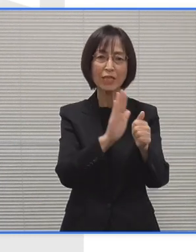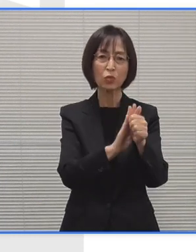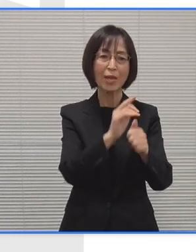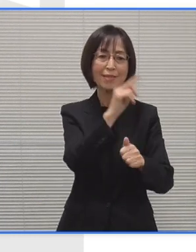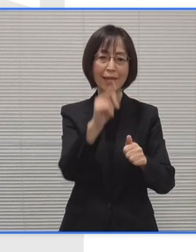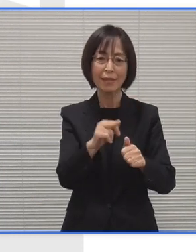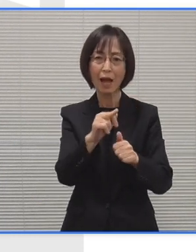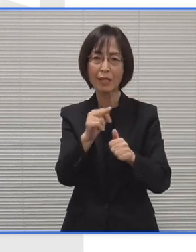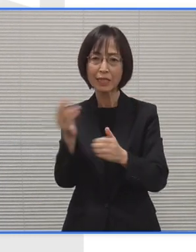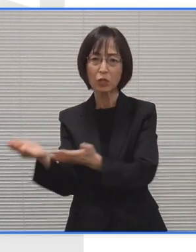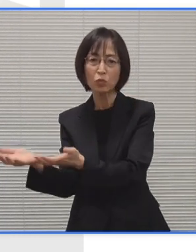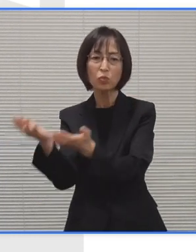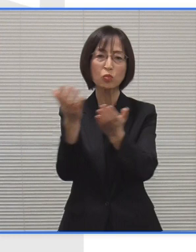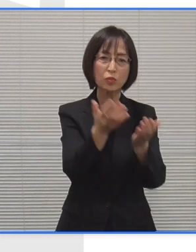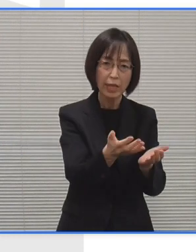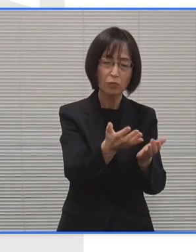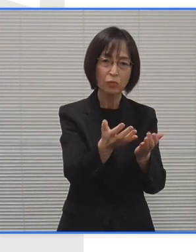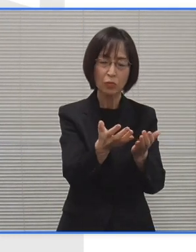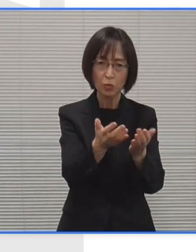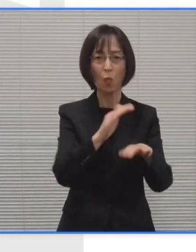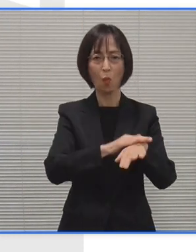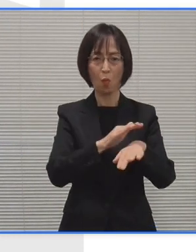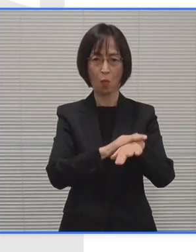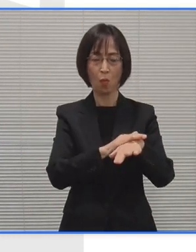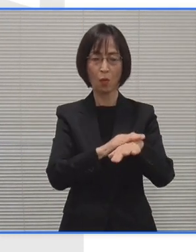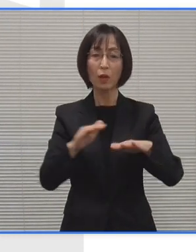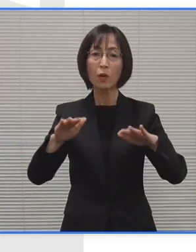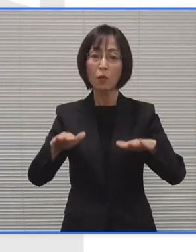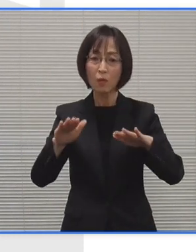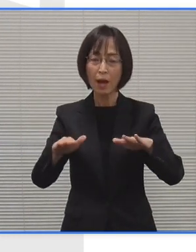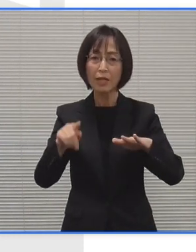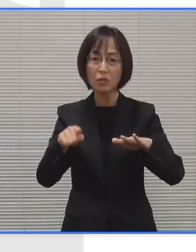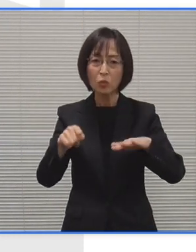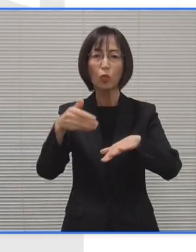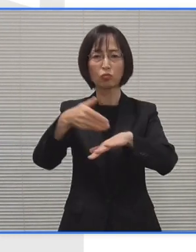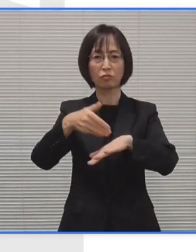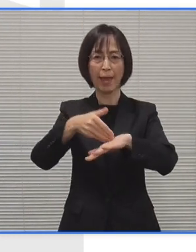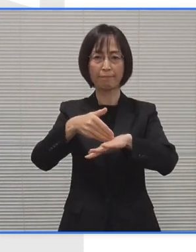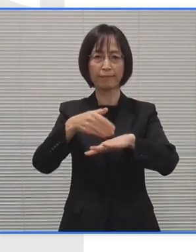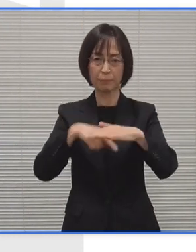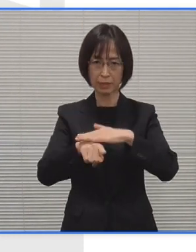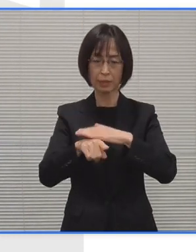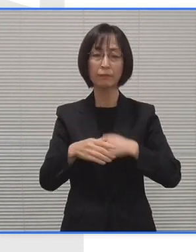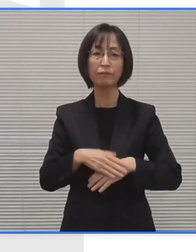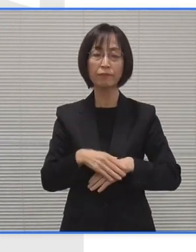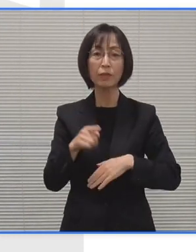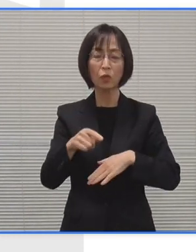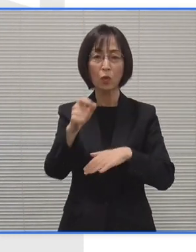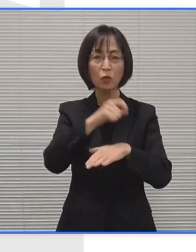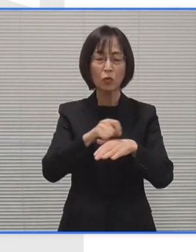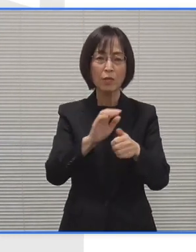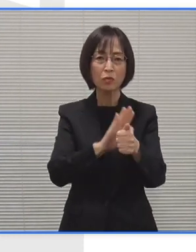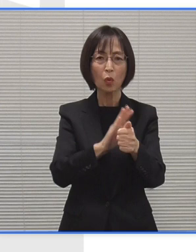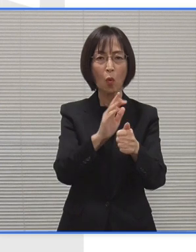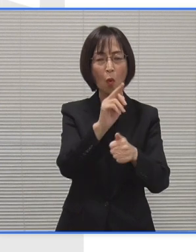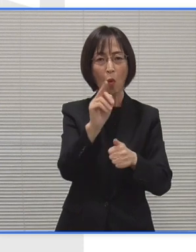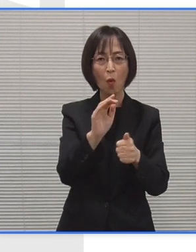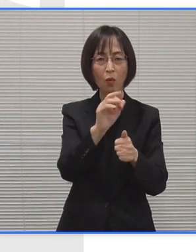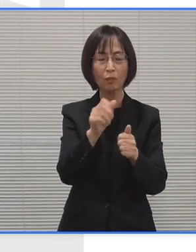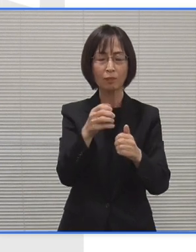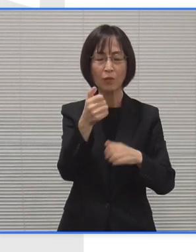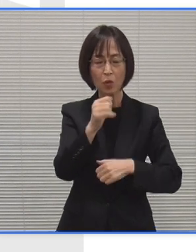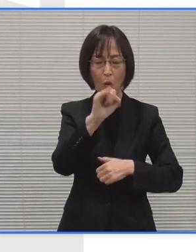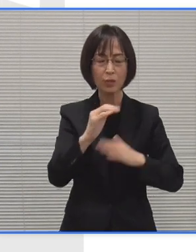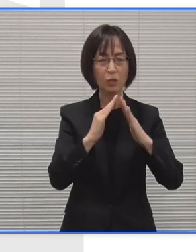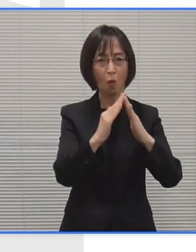ていただくことになります。今回はその訓練ですね。で、その特養ホームには特